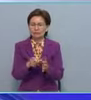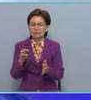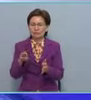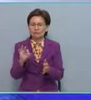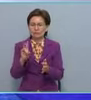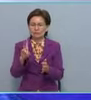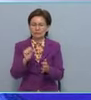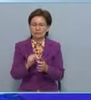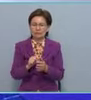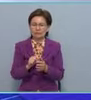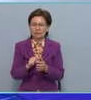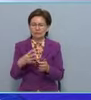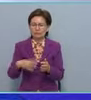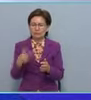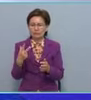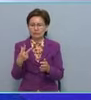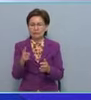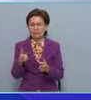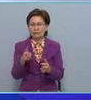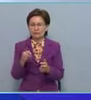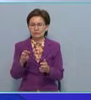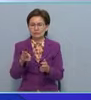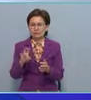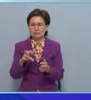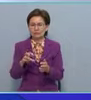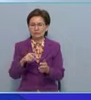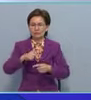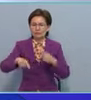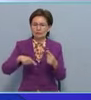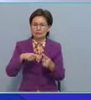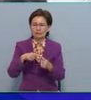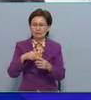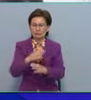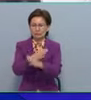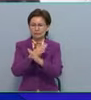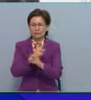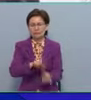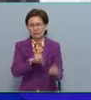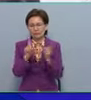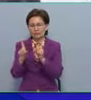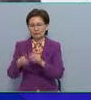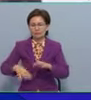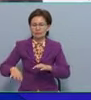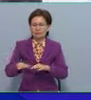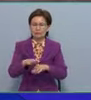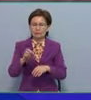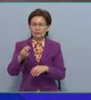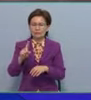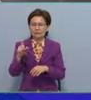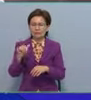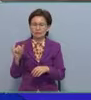тоннасы станцияларға және жылу беретін кәсіпорындардың қоймаларына жеткізілген. Сондай-ақ өңірде мазут отыны бойынша қажеттілік